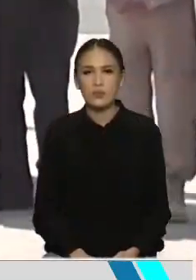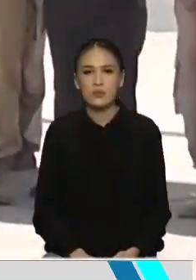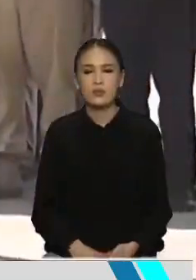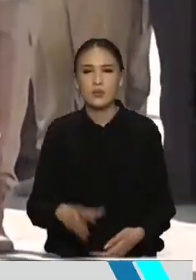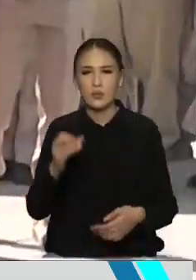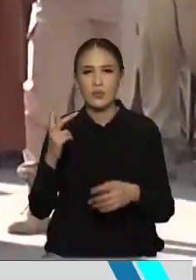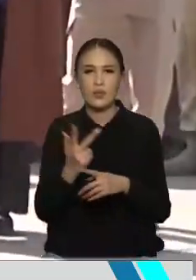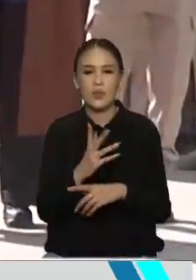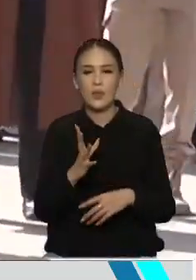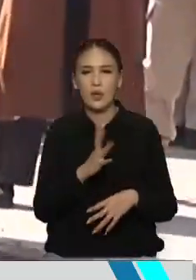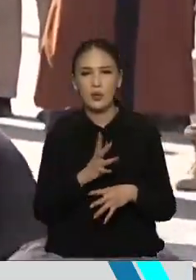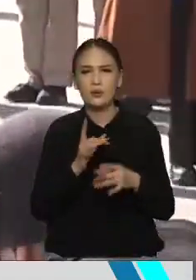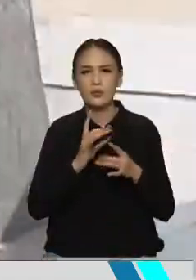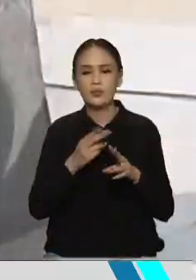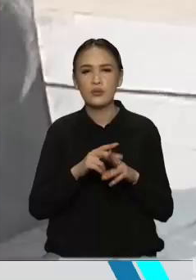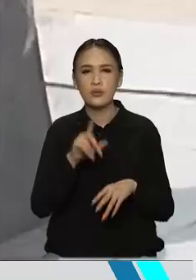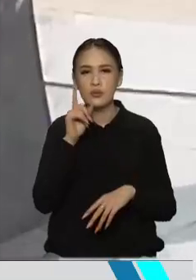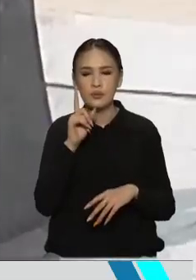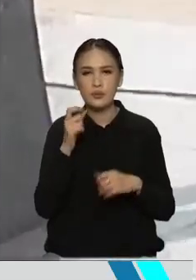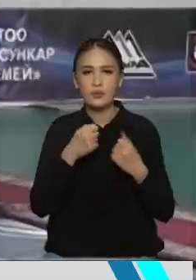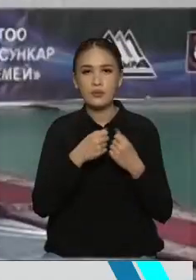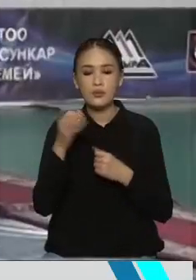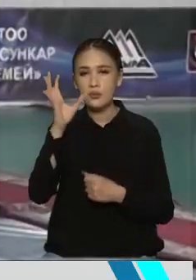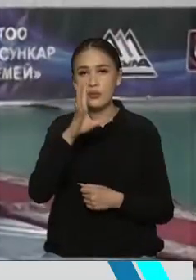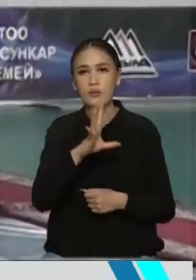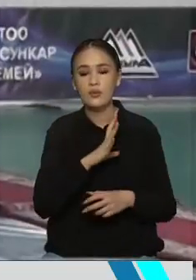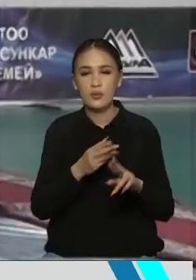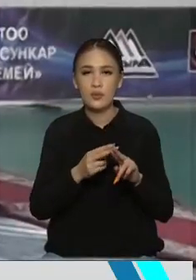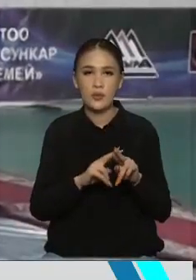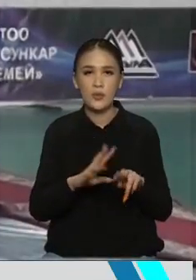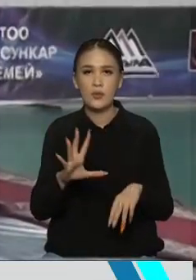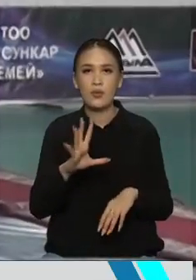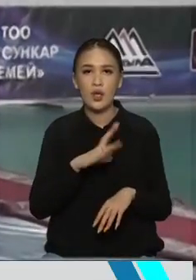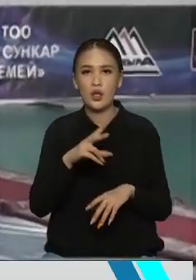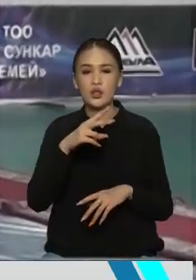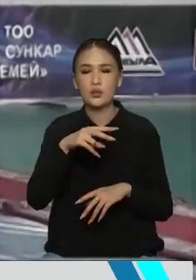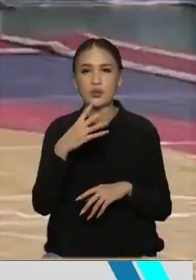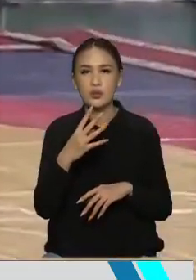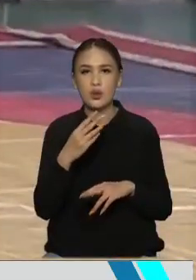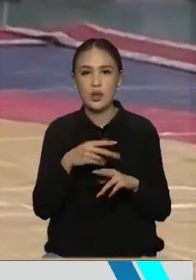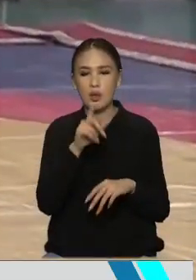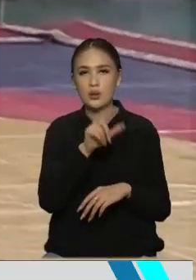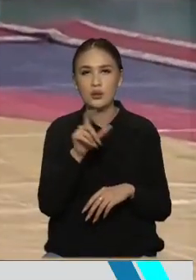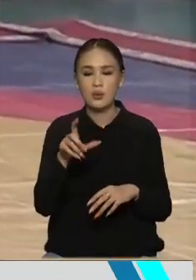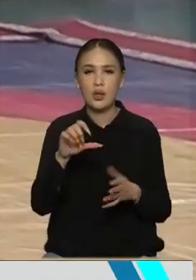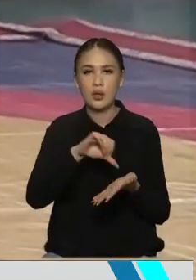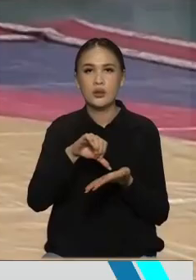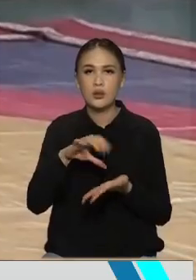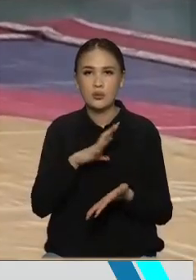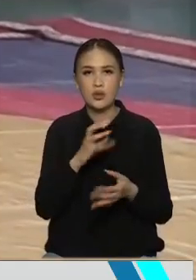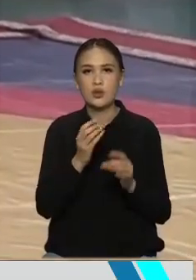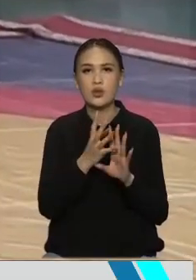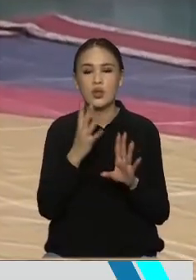Тұңғыш рет ұйымдастырылып отырған жас сарбаз барысы турниріне еліміздің 13 облысынан келген 26 палуан қатысты. Солардың қатарында